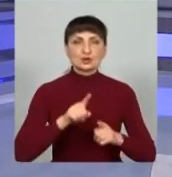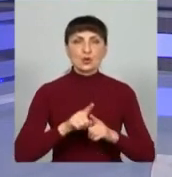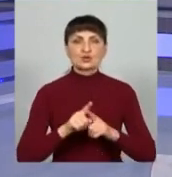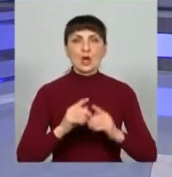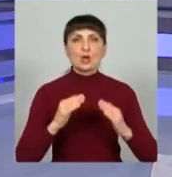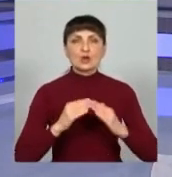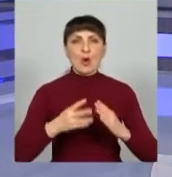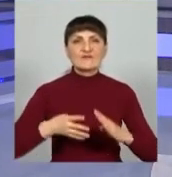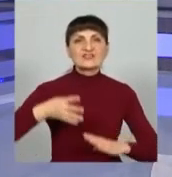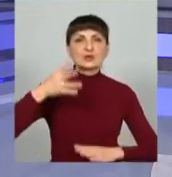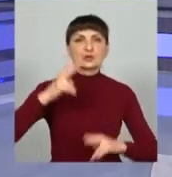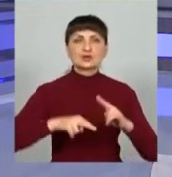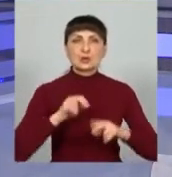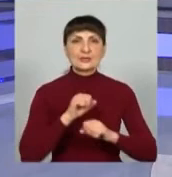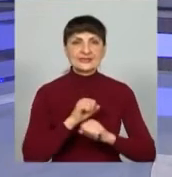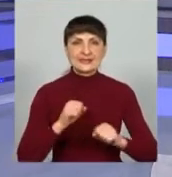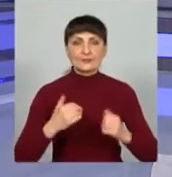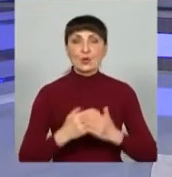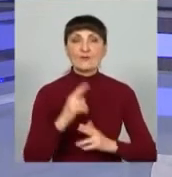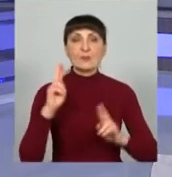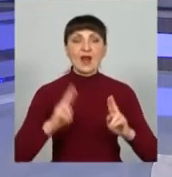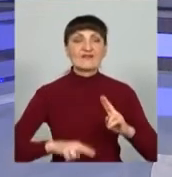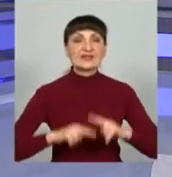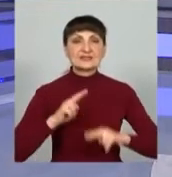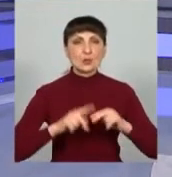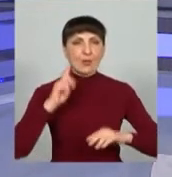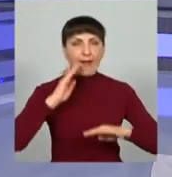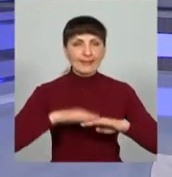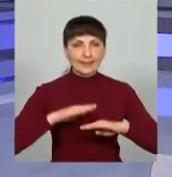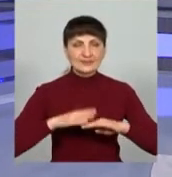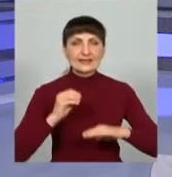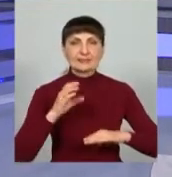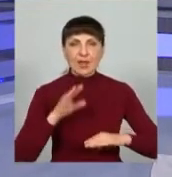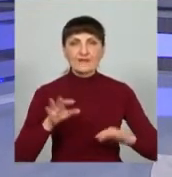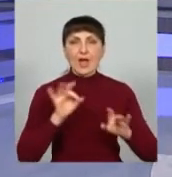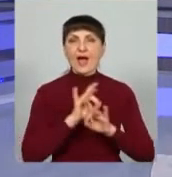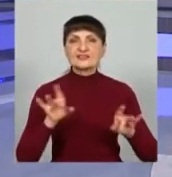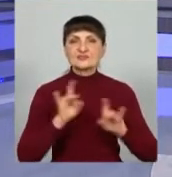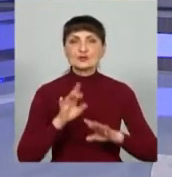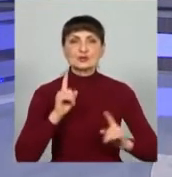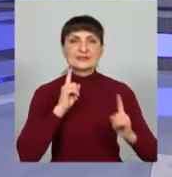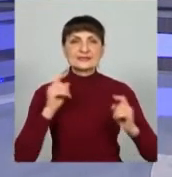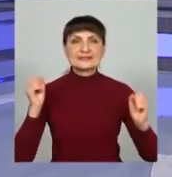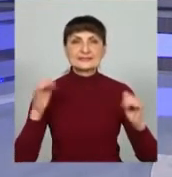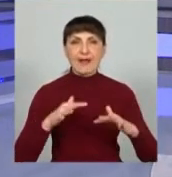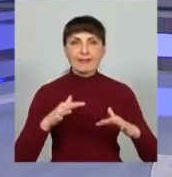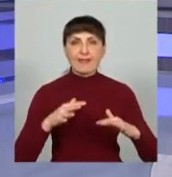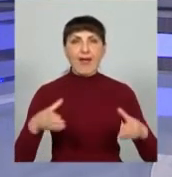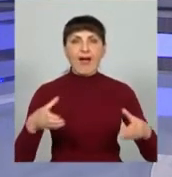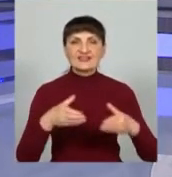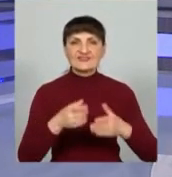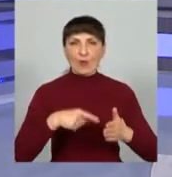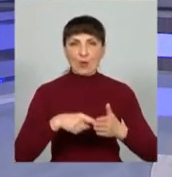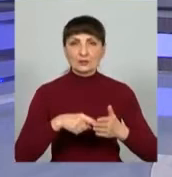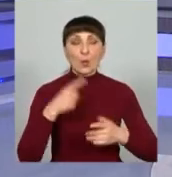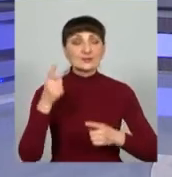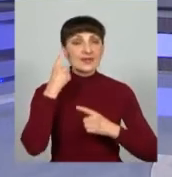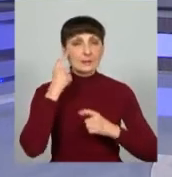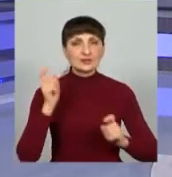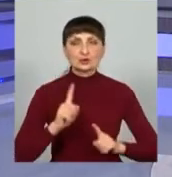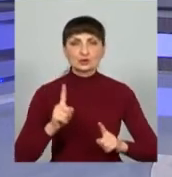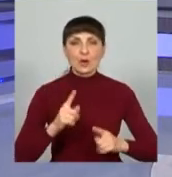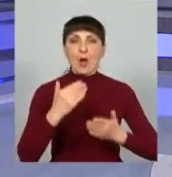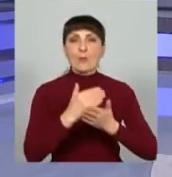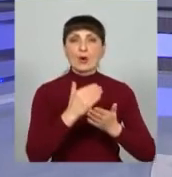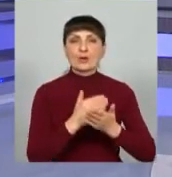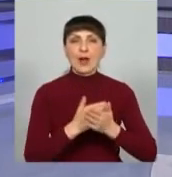до улицы Сайна. Новые правила застройки аким Бакыджан Сагынтаев озвучил на заседании актива города. При этом он сообщил, что